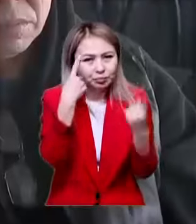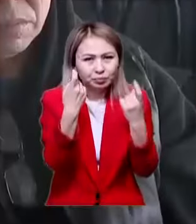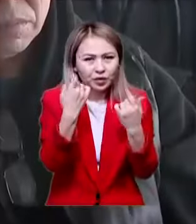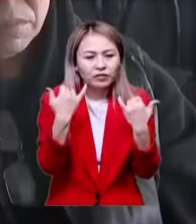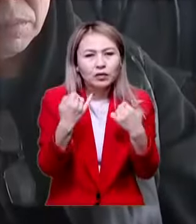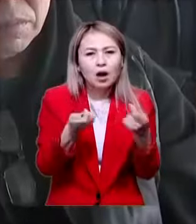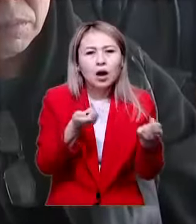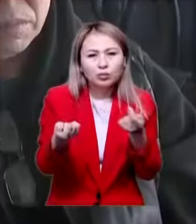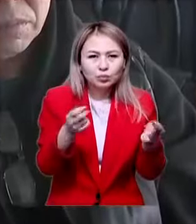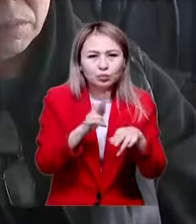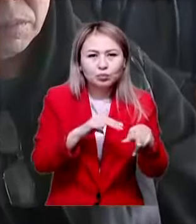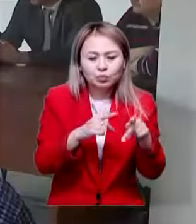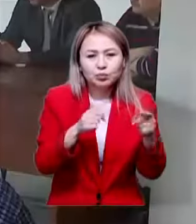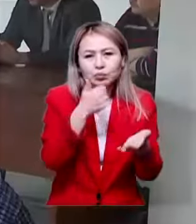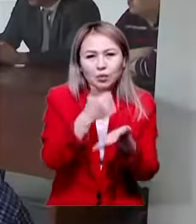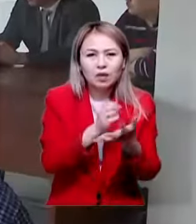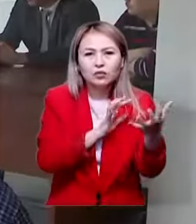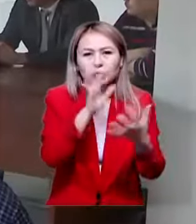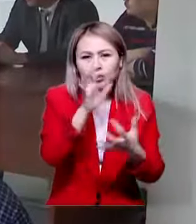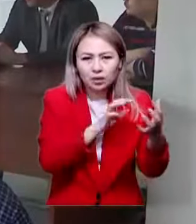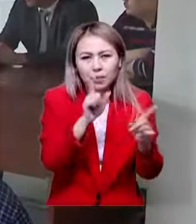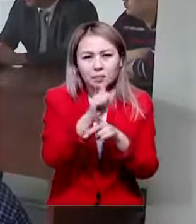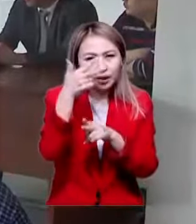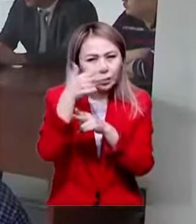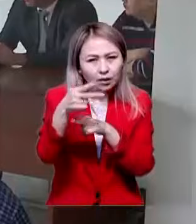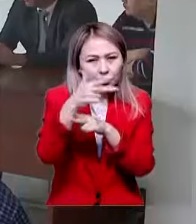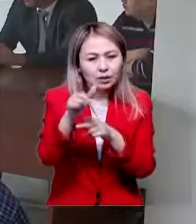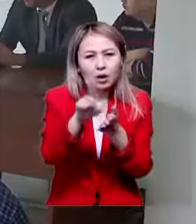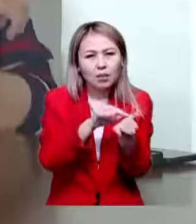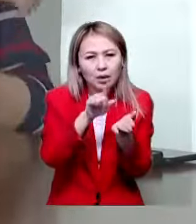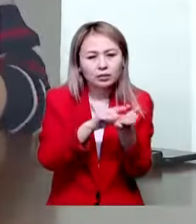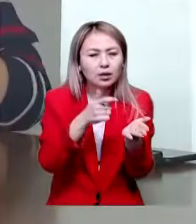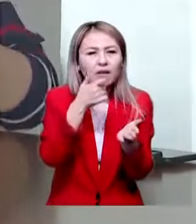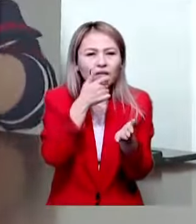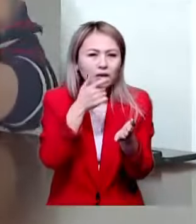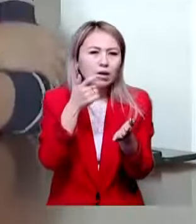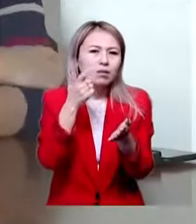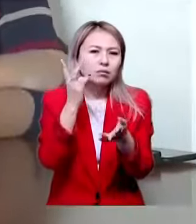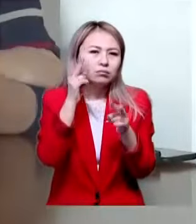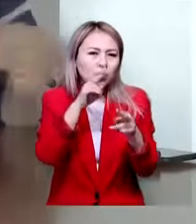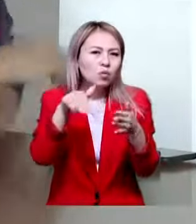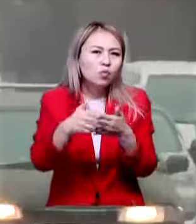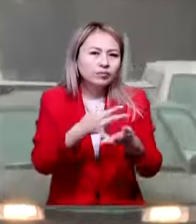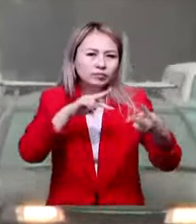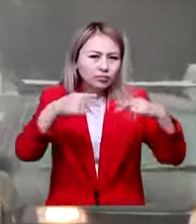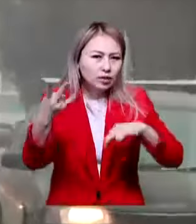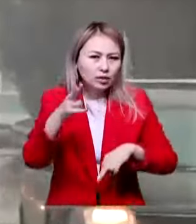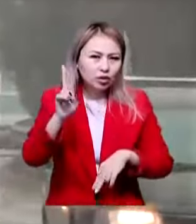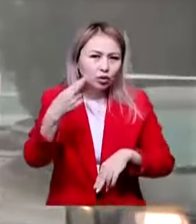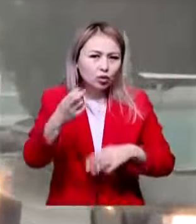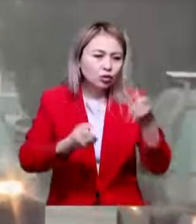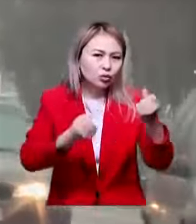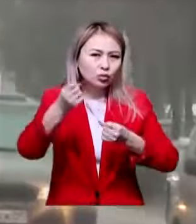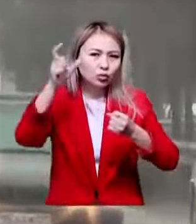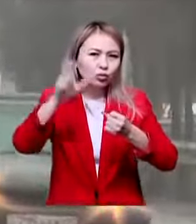қалалық әкімшілік полиция басқармасының басшылығы автобустардағы бейне және дыбыс жазатын бақылау камераларын жаңартуды ұсынды. Былтыр